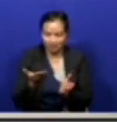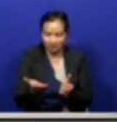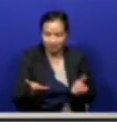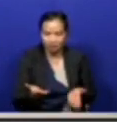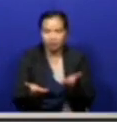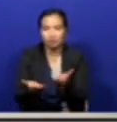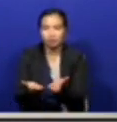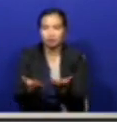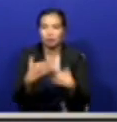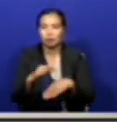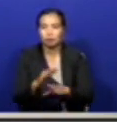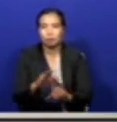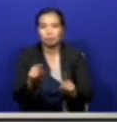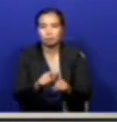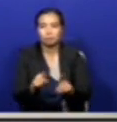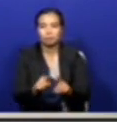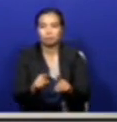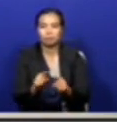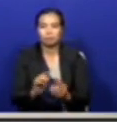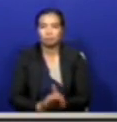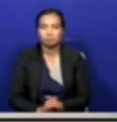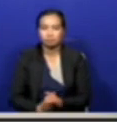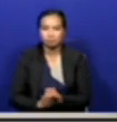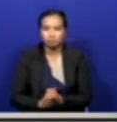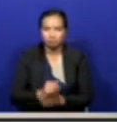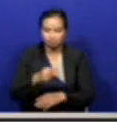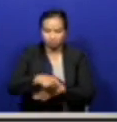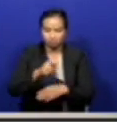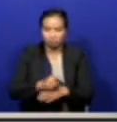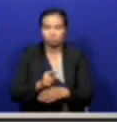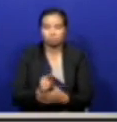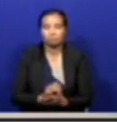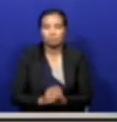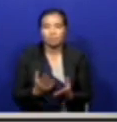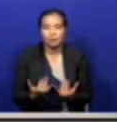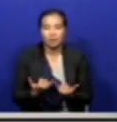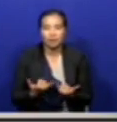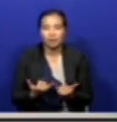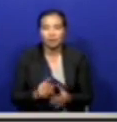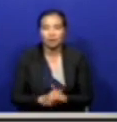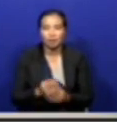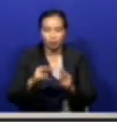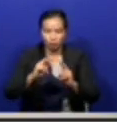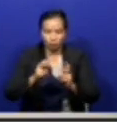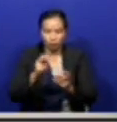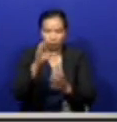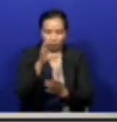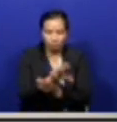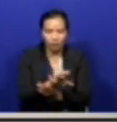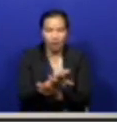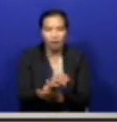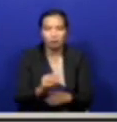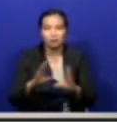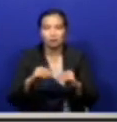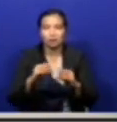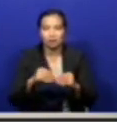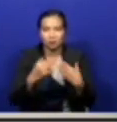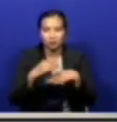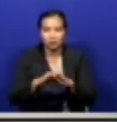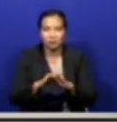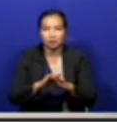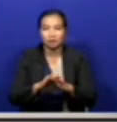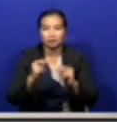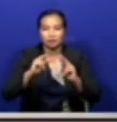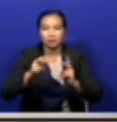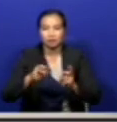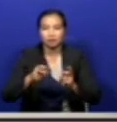ร่วมไปด้วยแต่ท่านประธานครับขณะนี้เนี่ยข้อบังคับการประชุมร่วมของรัฐสภาเรายังไม่ได้